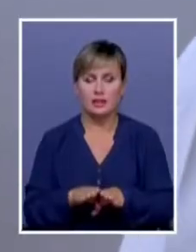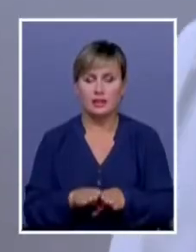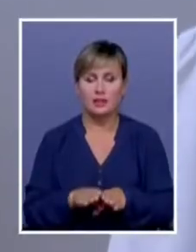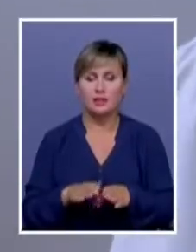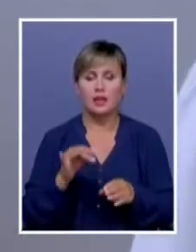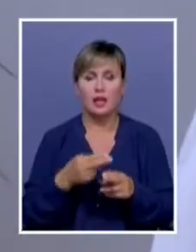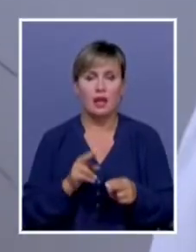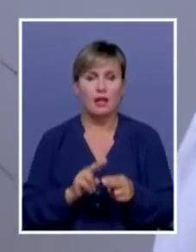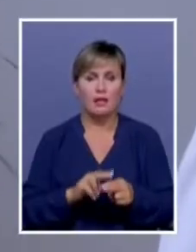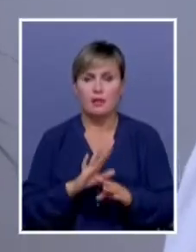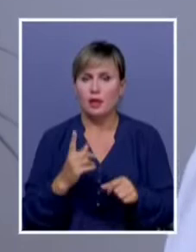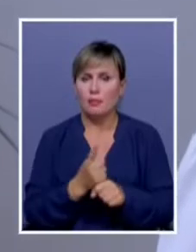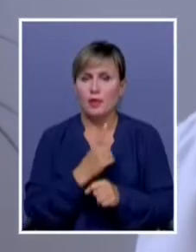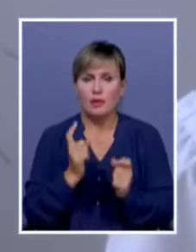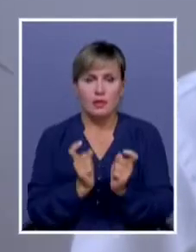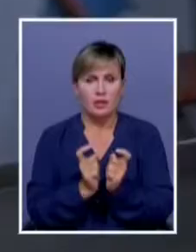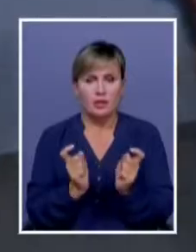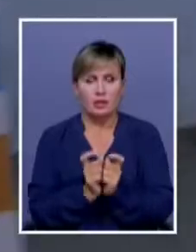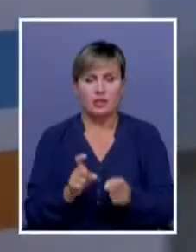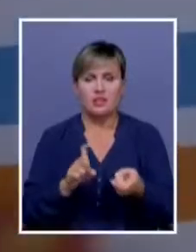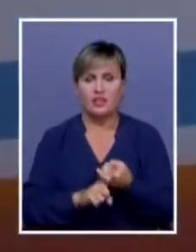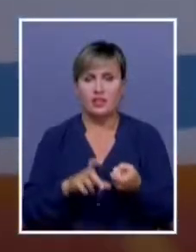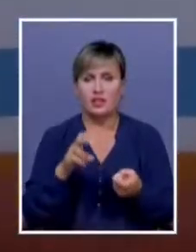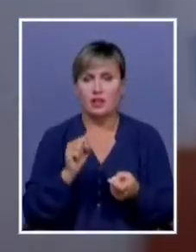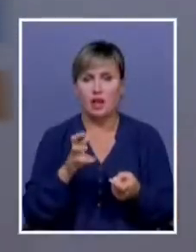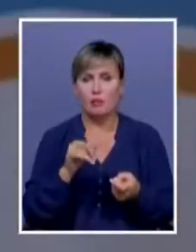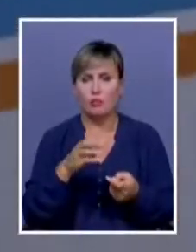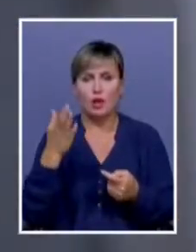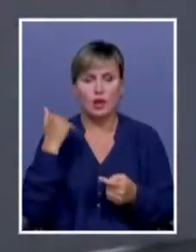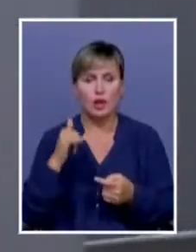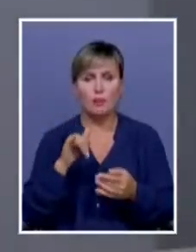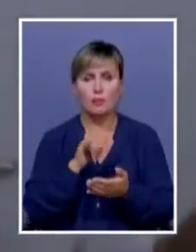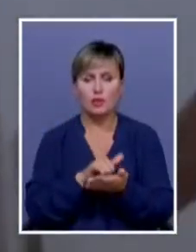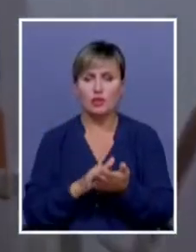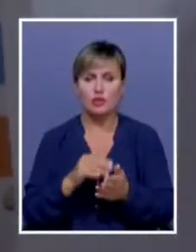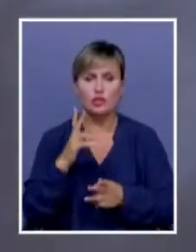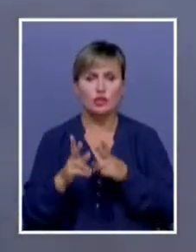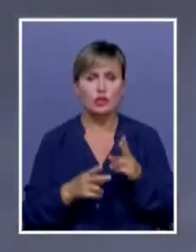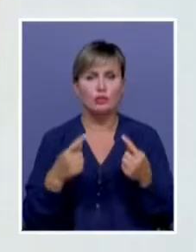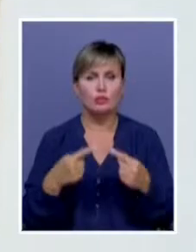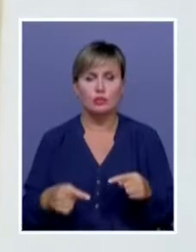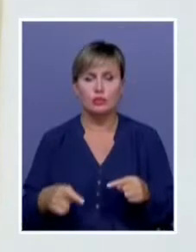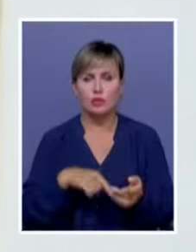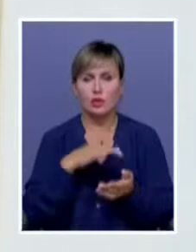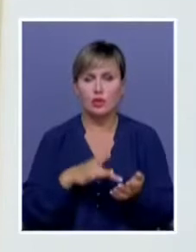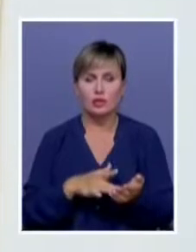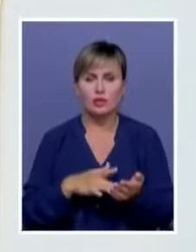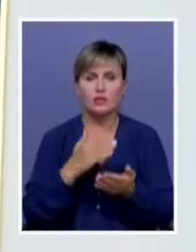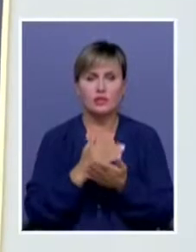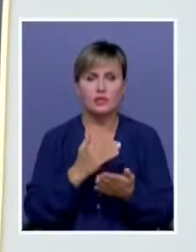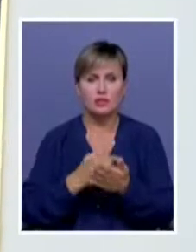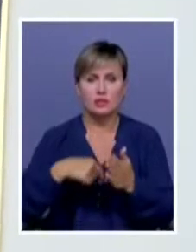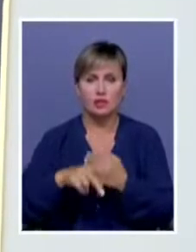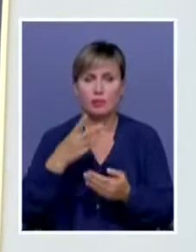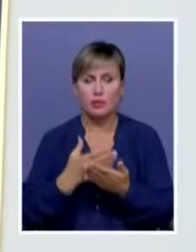Впрочем, это далеко не первый скандал, связанный с «Домумед». Ранее на приложение жаловались жители других городов и регионов из-за того, что в системе